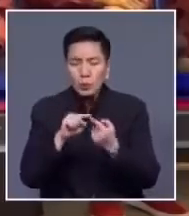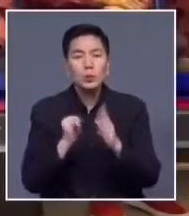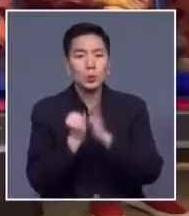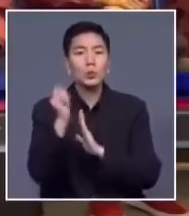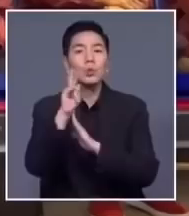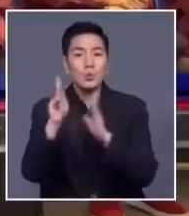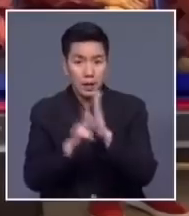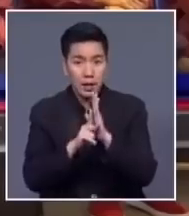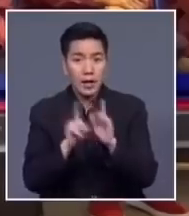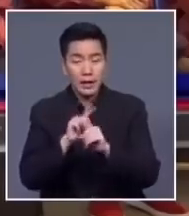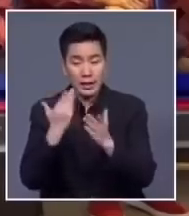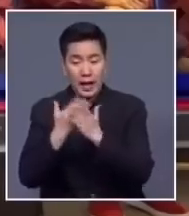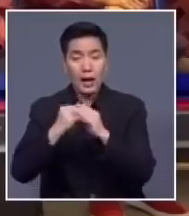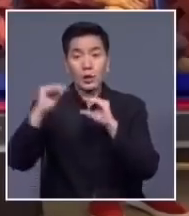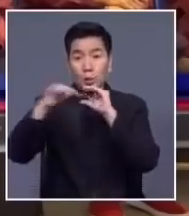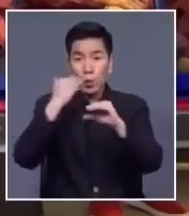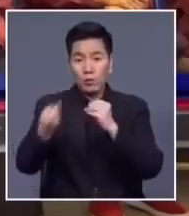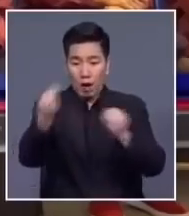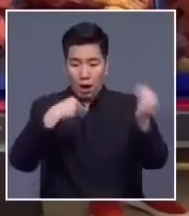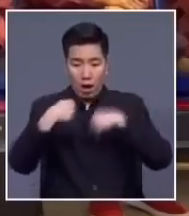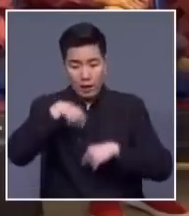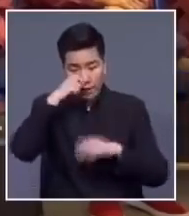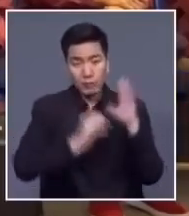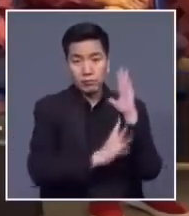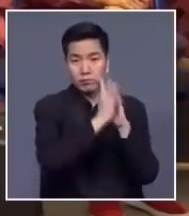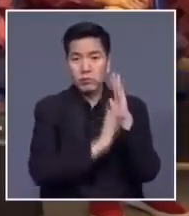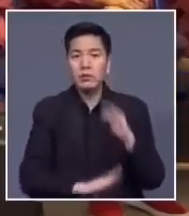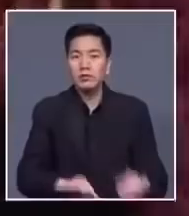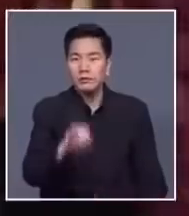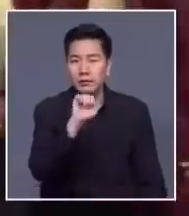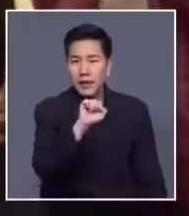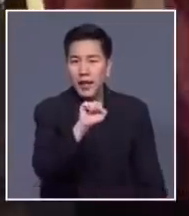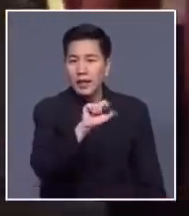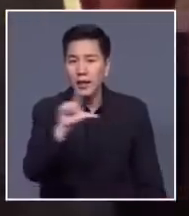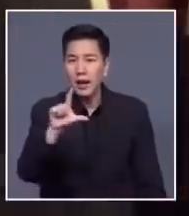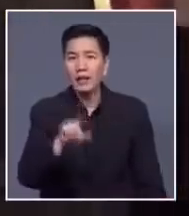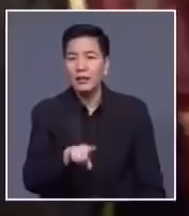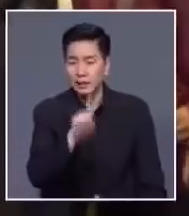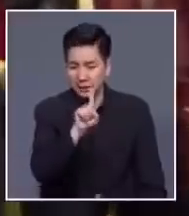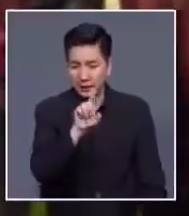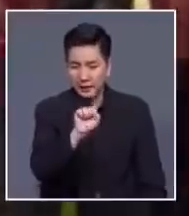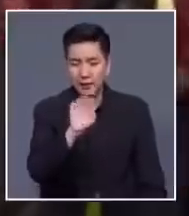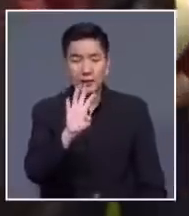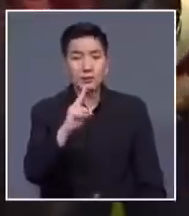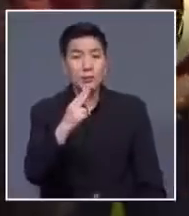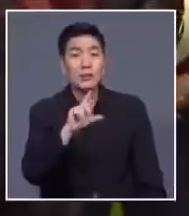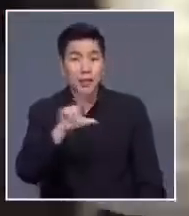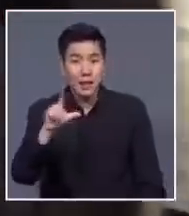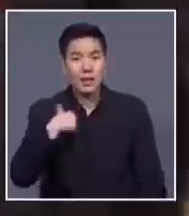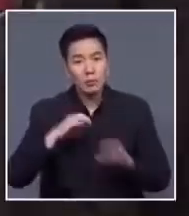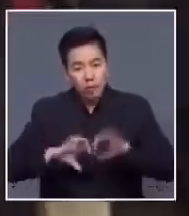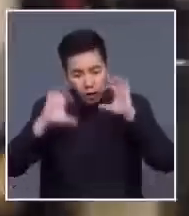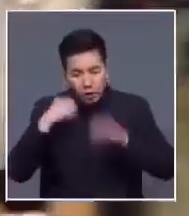ล้วก็คนเหล่านี้เนี่ยส่งเงินกลับประเทศเนี่ยปีนึงเป็นแสนล้านนะครับประมาณ106,000 ล้านต่อปีนะครับ ครับ รัฐบาลเ